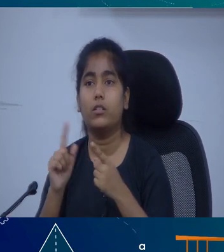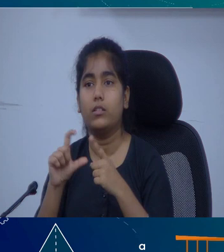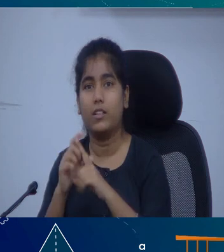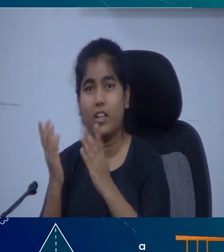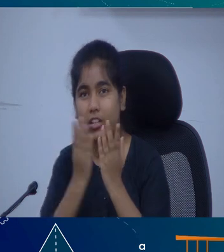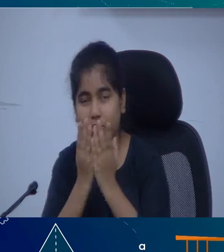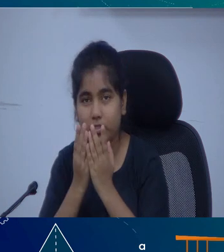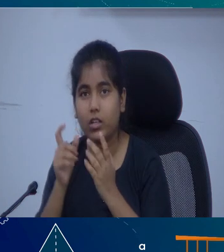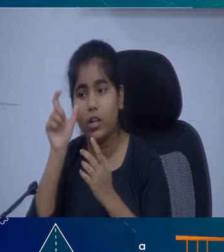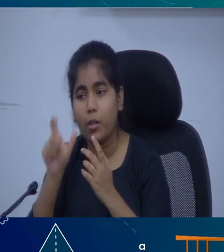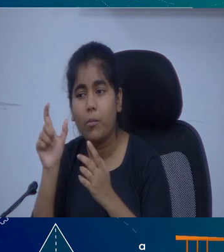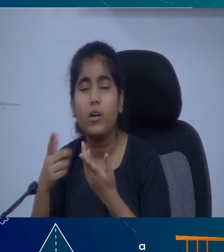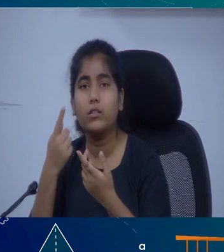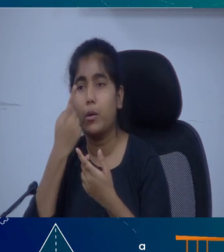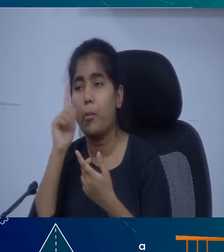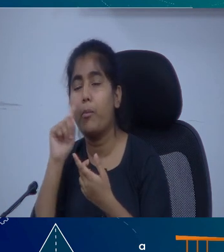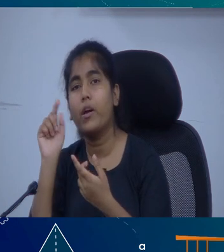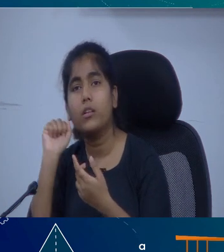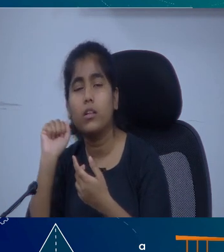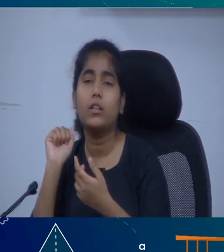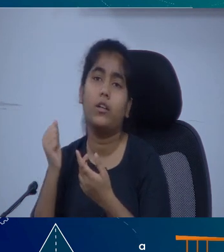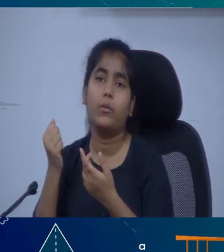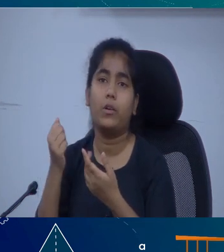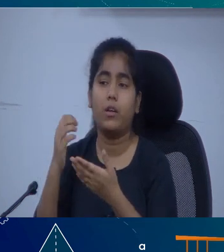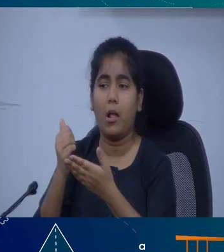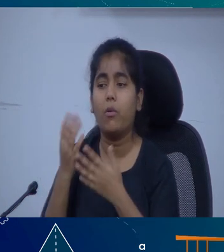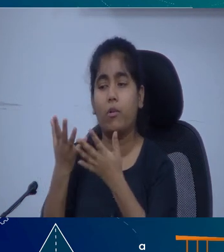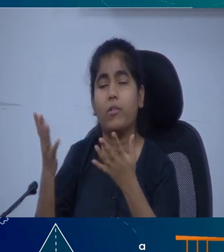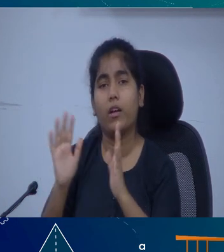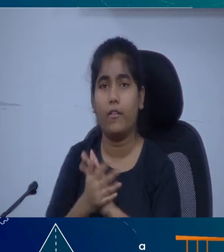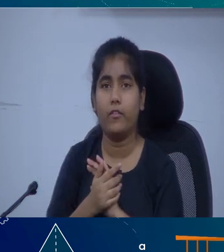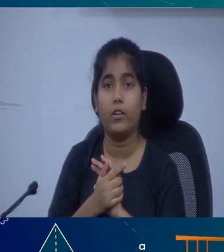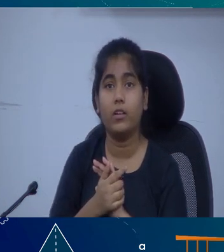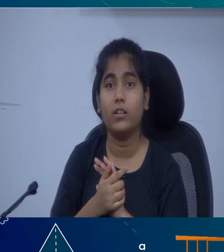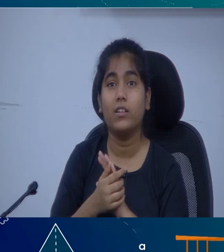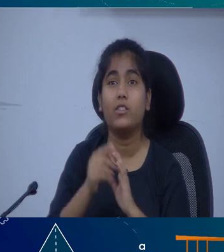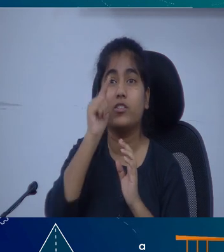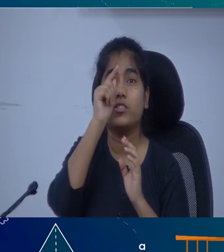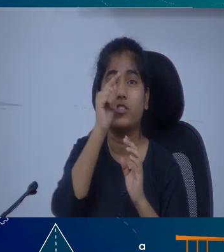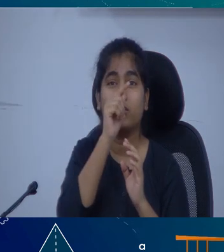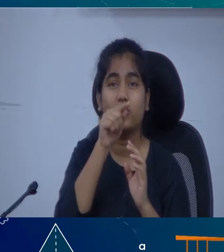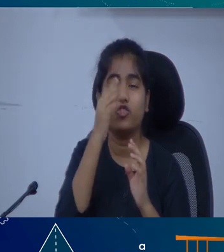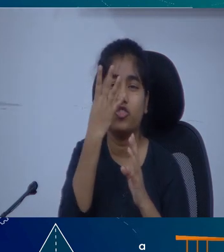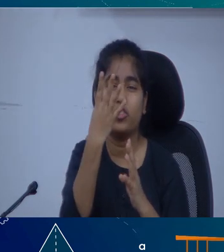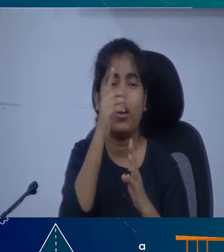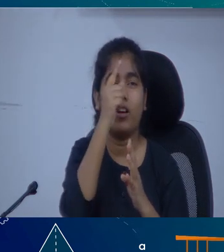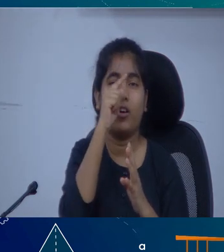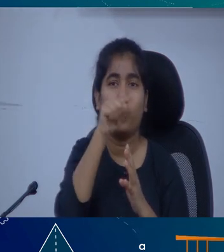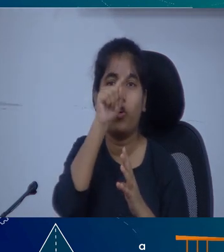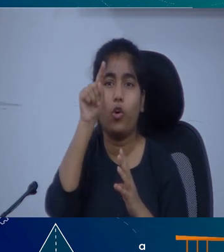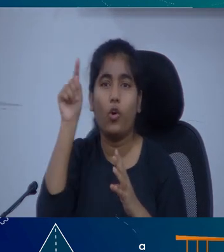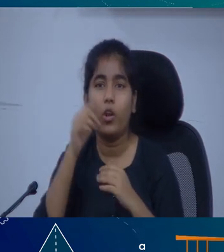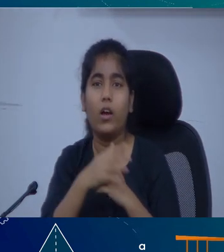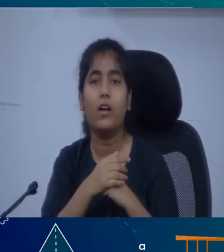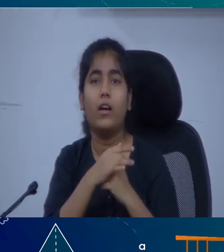आप यहाँ पहुँचते हैं. अब यहाँ पर स्टूडेंट्स भी हैं, टीचर्स भी हैं, एजुकेटर्स भी हैं, और पेरेंट्स के लिए भी हमारे